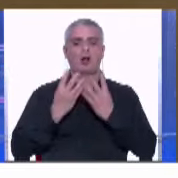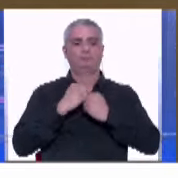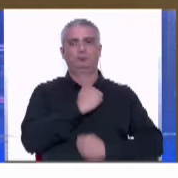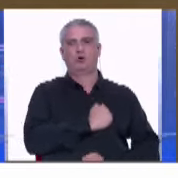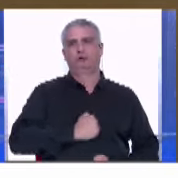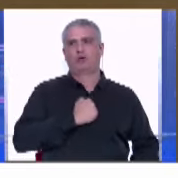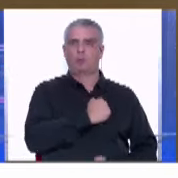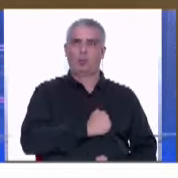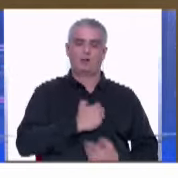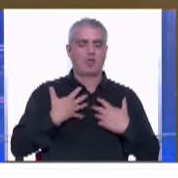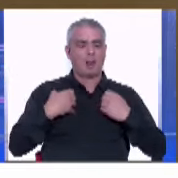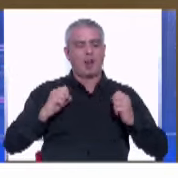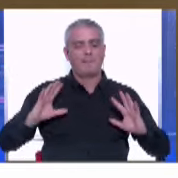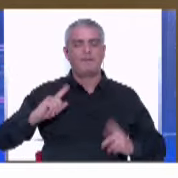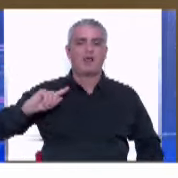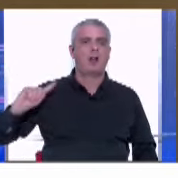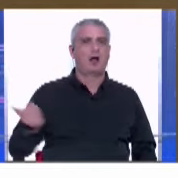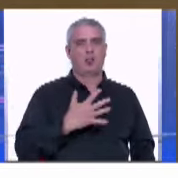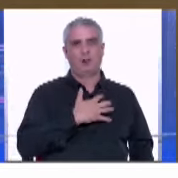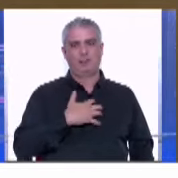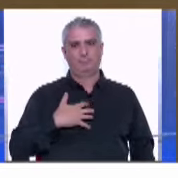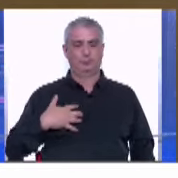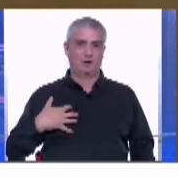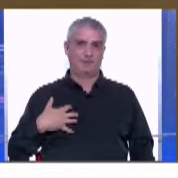השכולות. החלמה מהירה לכל הפצועים,